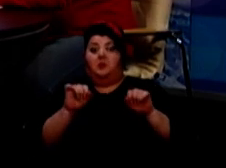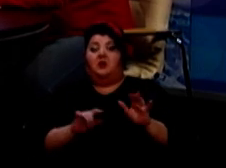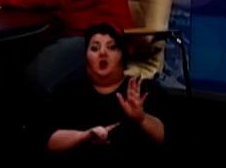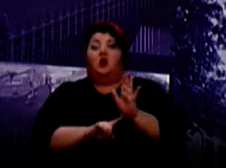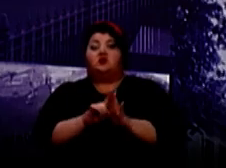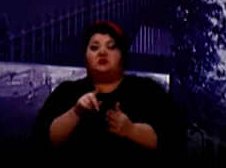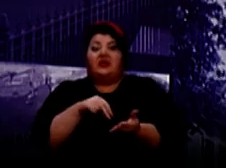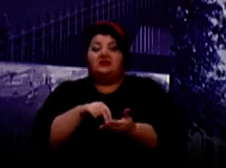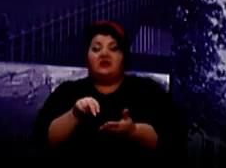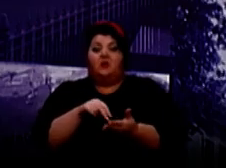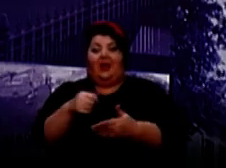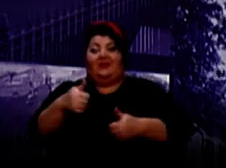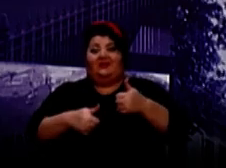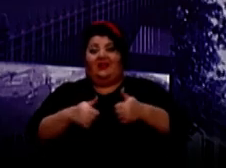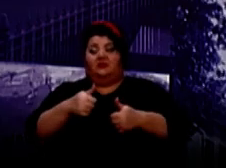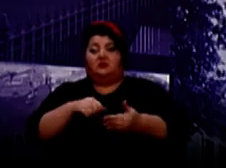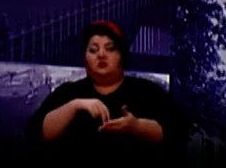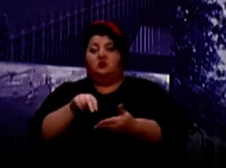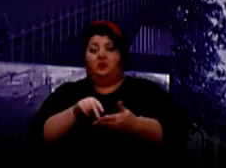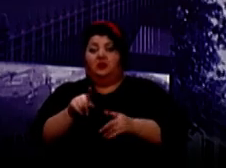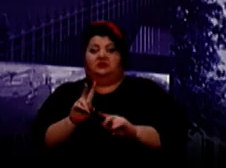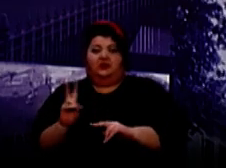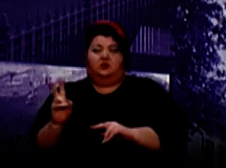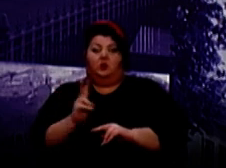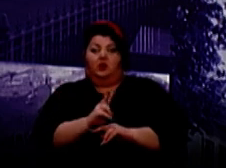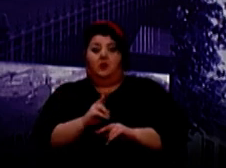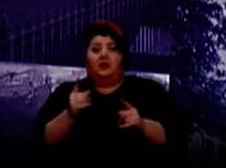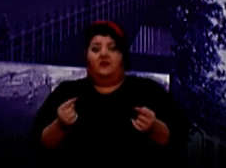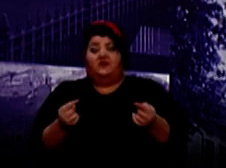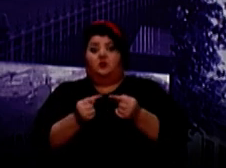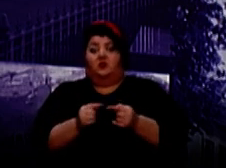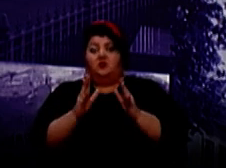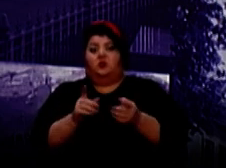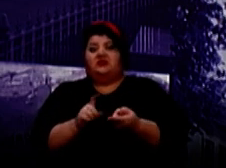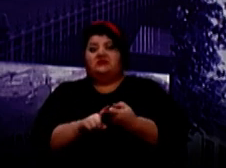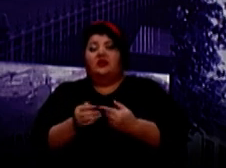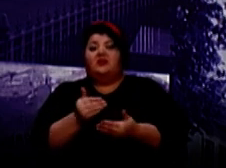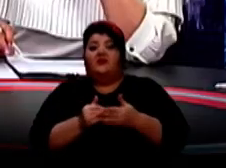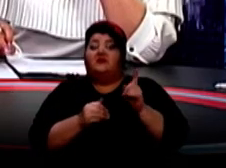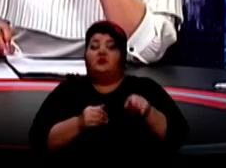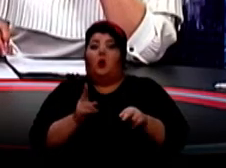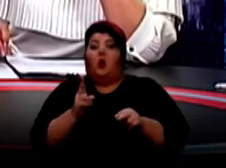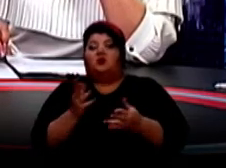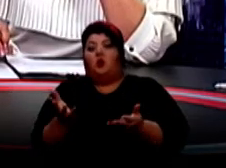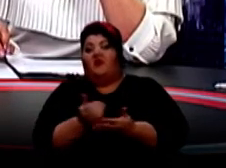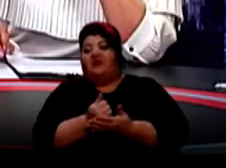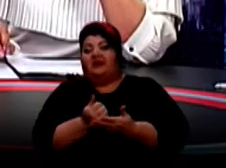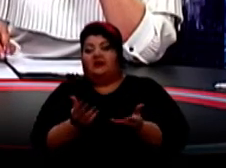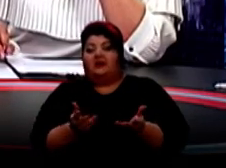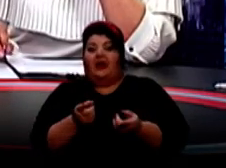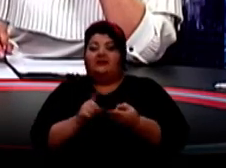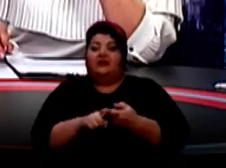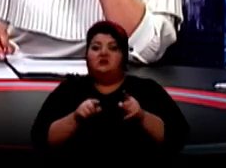процедуру закупівлі, тобто тендерну процедуру закупівлі цих тролейбусів. І відповідно, буде залежати від того, по-перше, хто виграє, тому що в залежності від